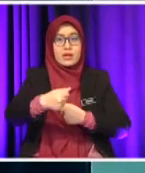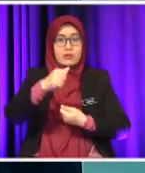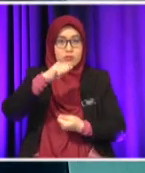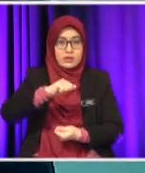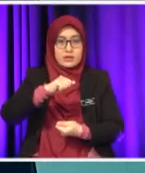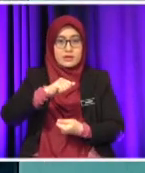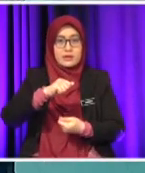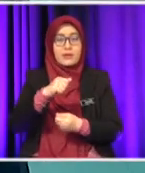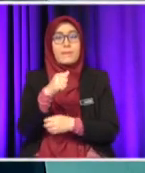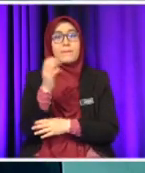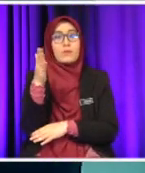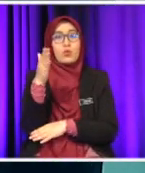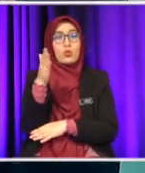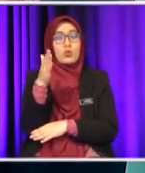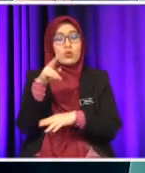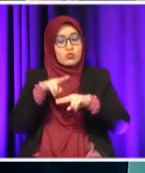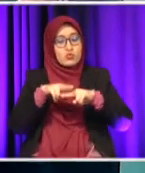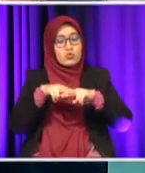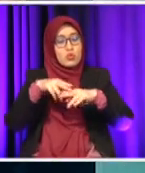ataupun orange